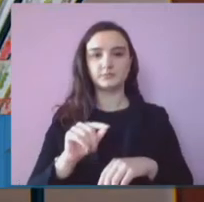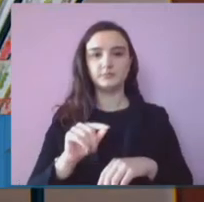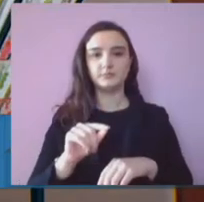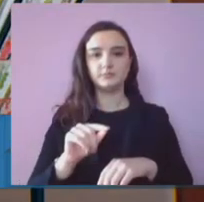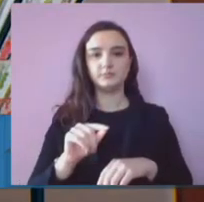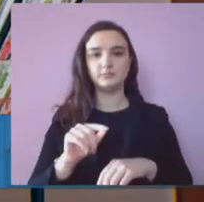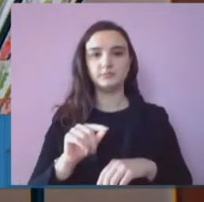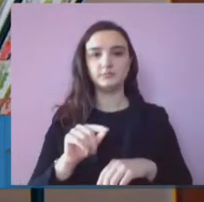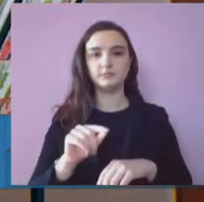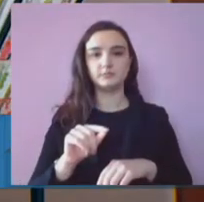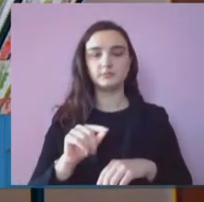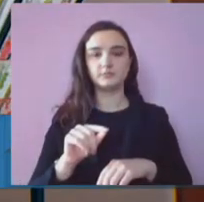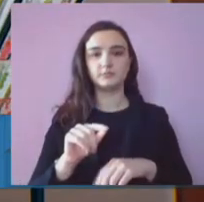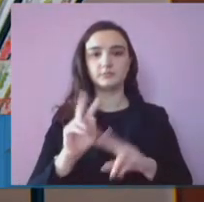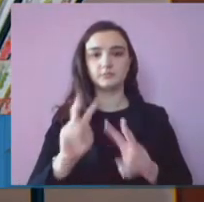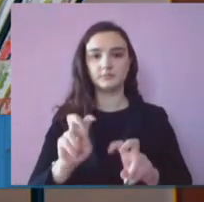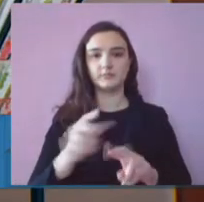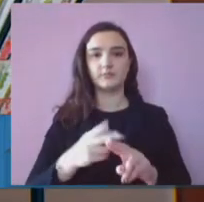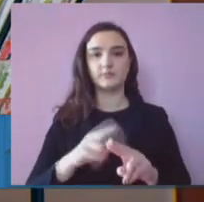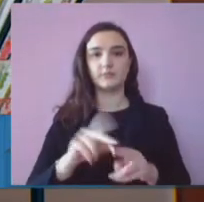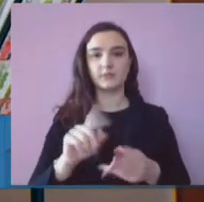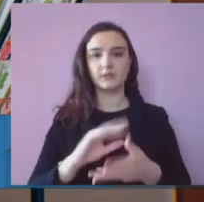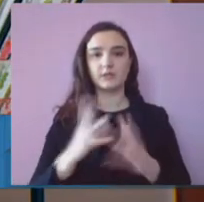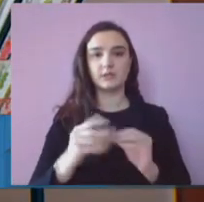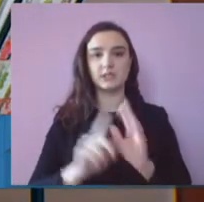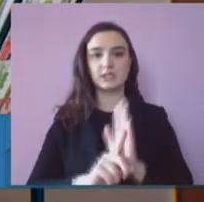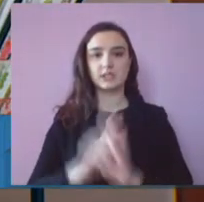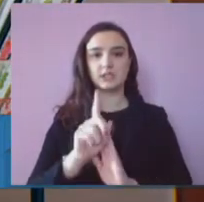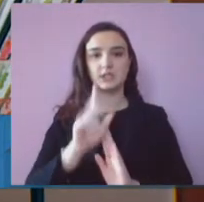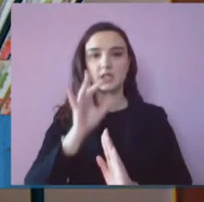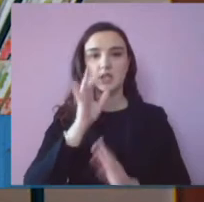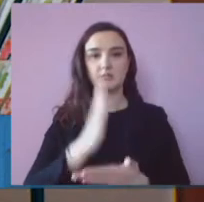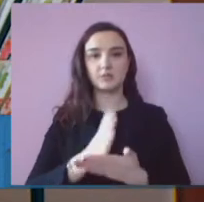პაციენტს დასმული, ეს საწყისი ეტაპია, როდესაც